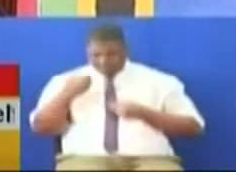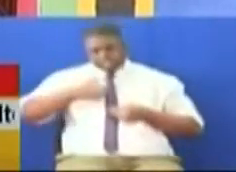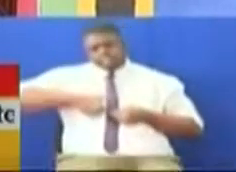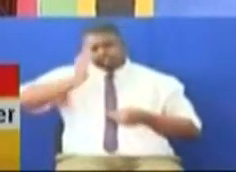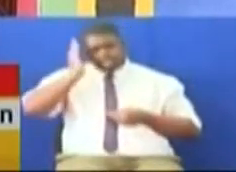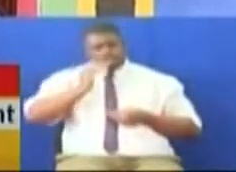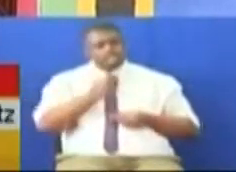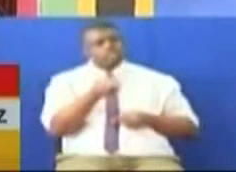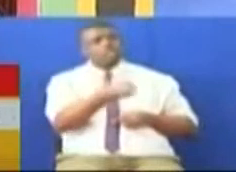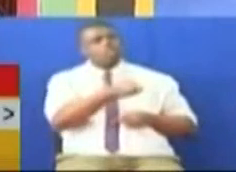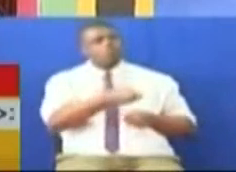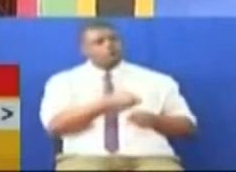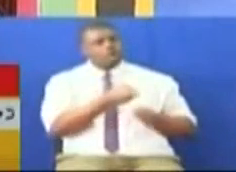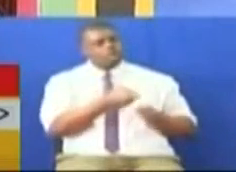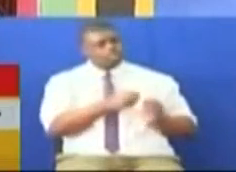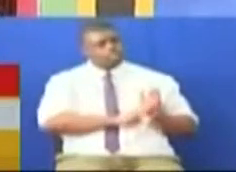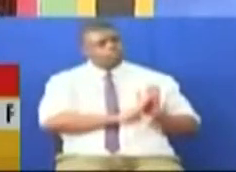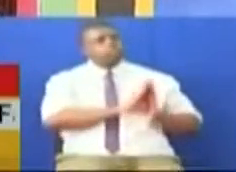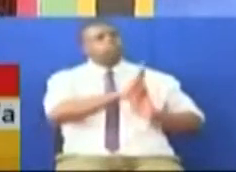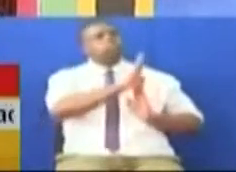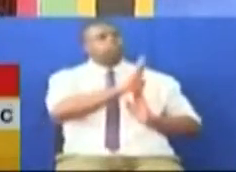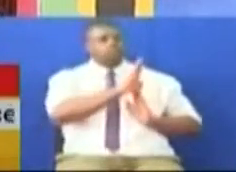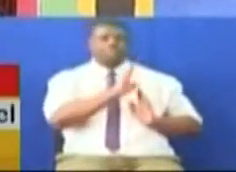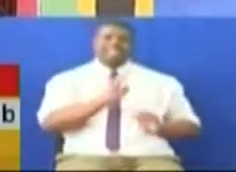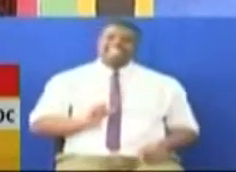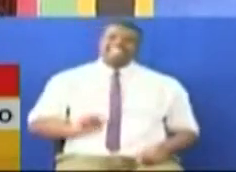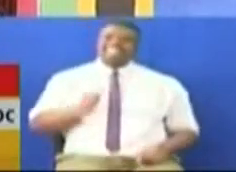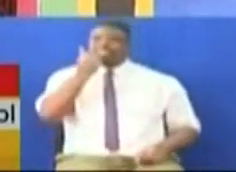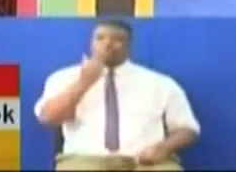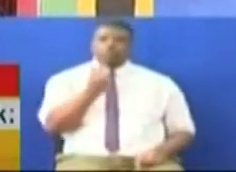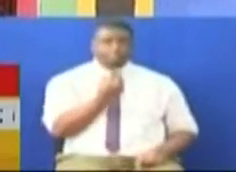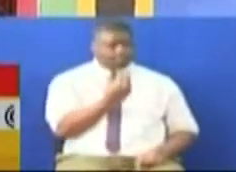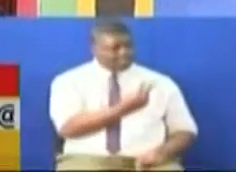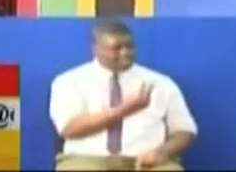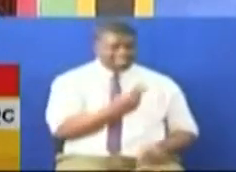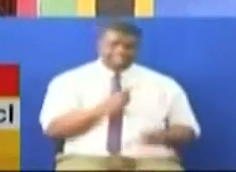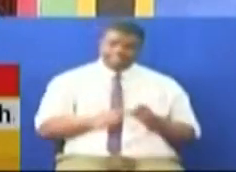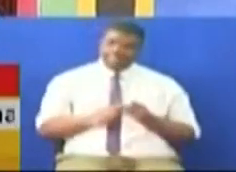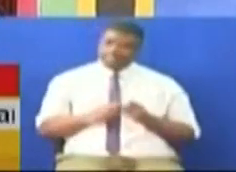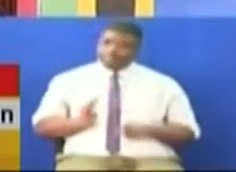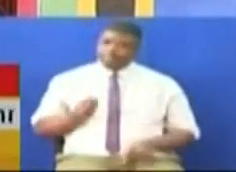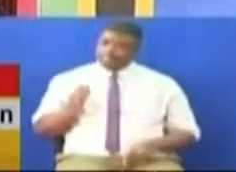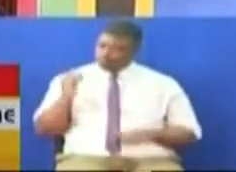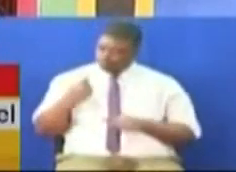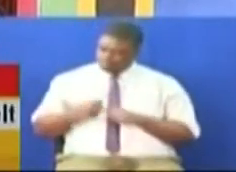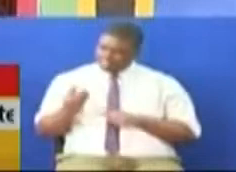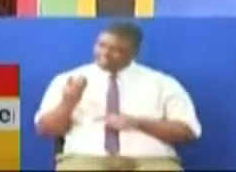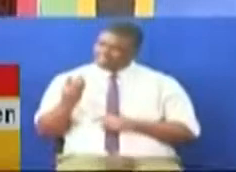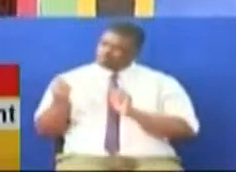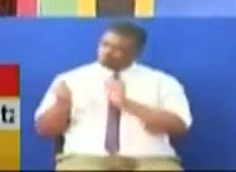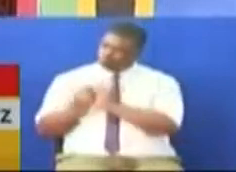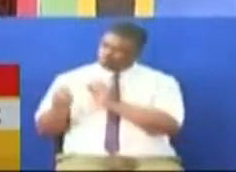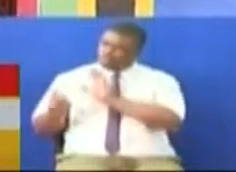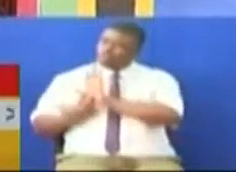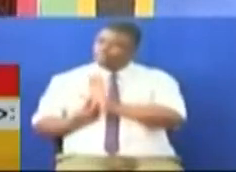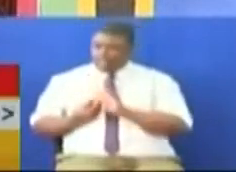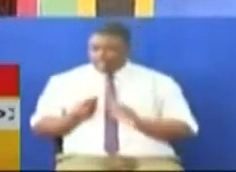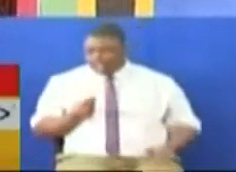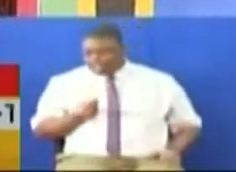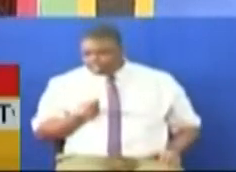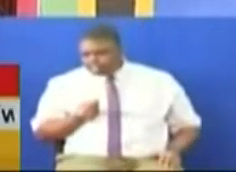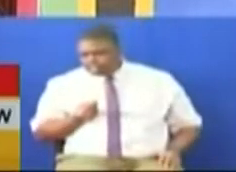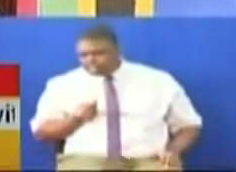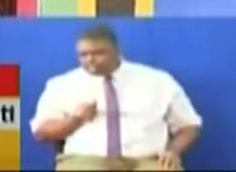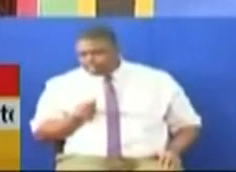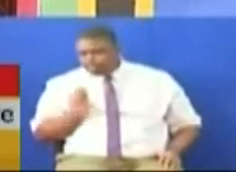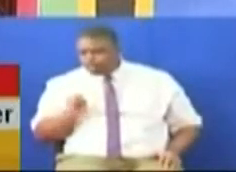imeongezeka deni na inadaiwa sasa hivi shilingi trilioni 2 na bilioni 417 na senti